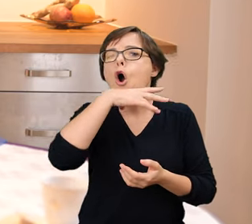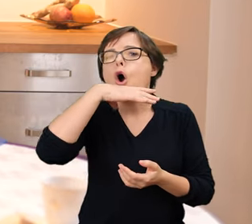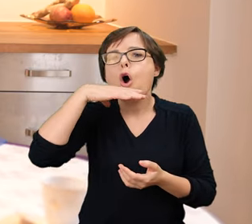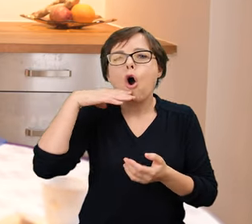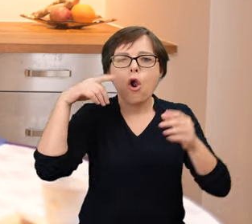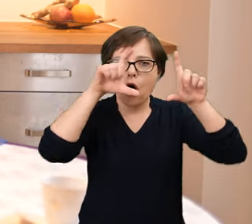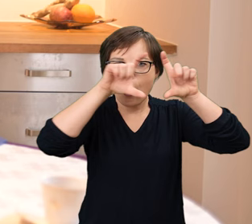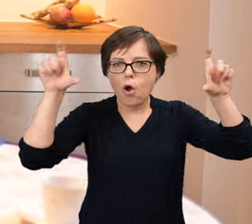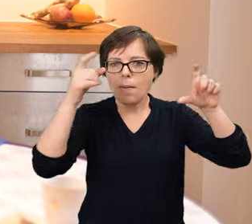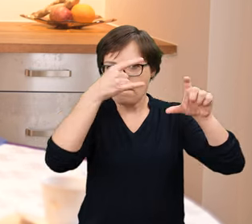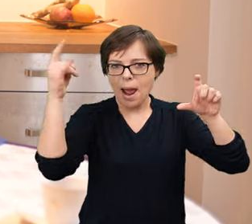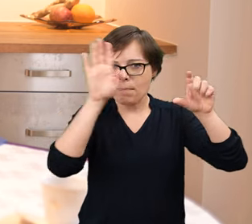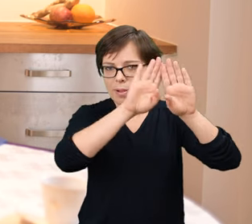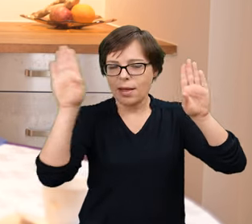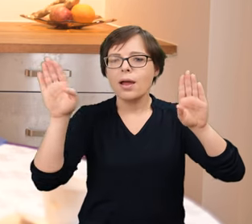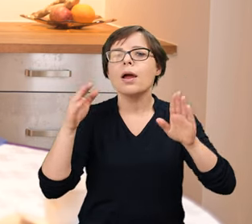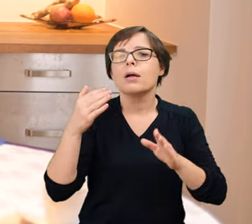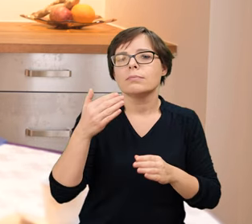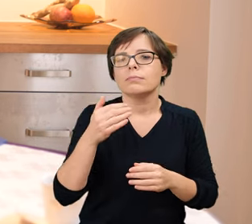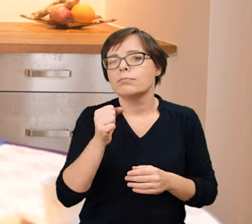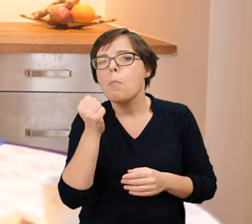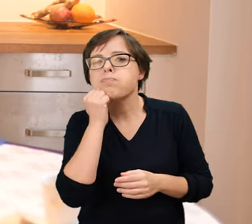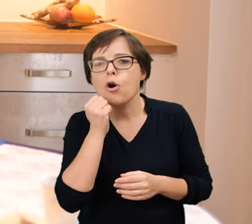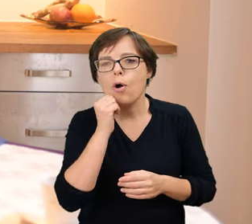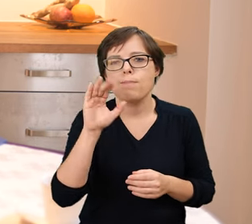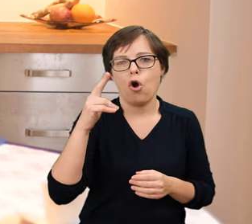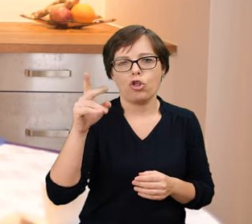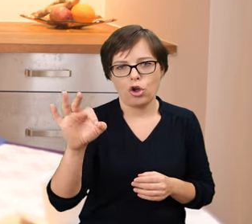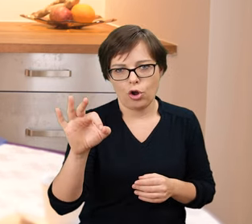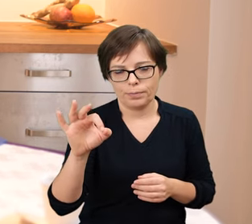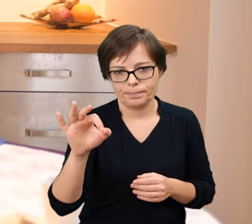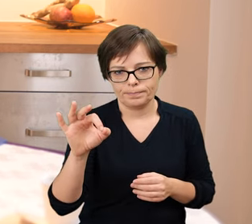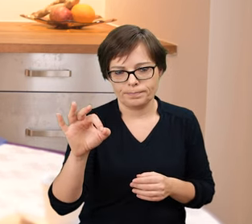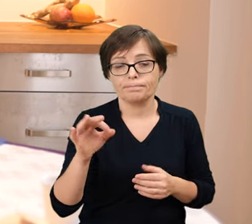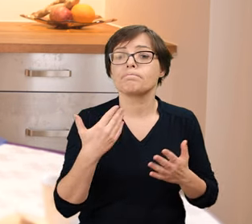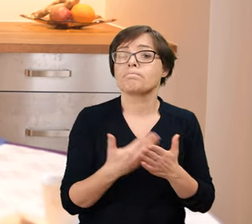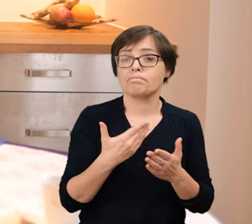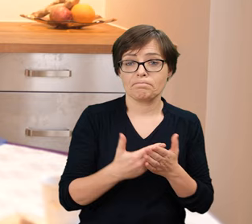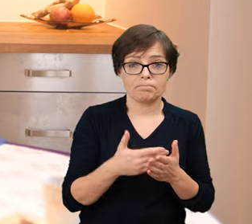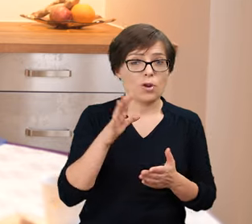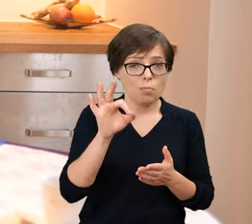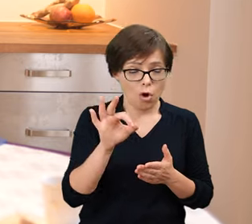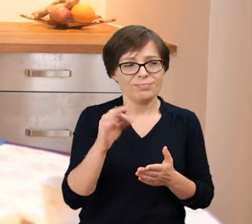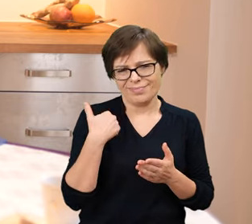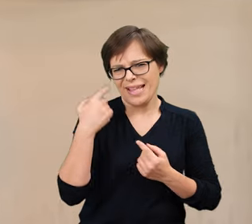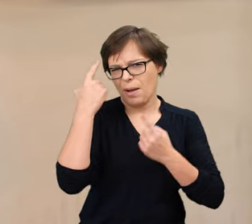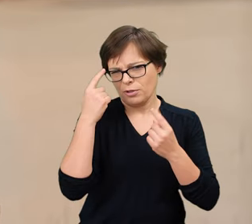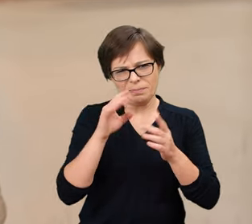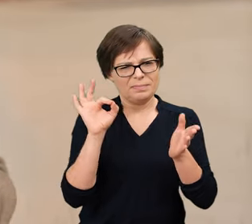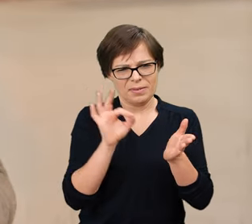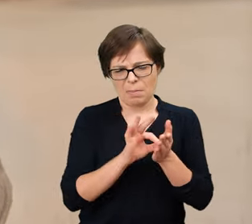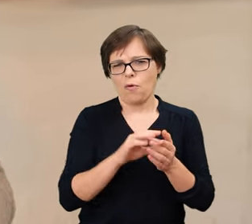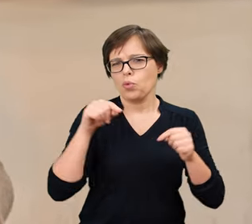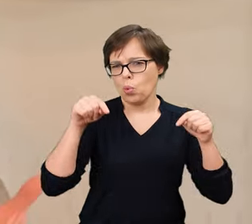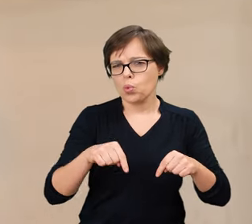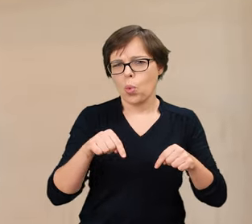bordowym pomalowana, bo prowadzone były tutaj przez architektkę bądź architekta, bo